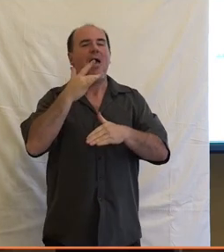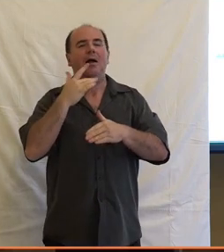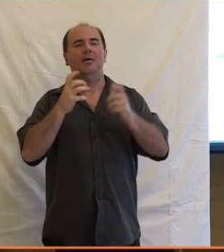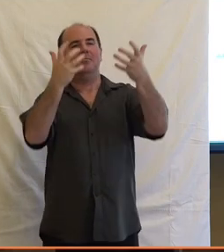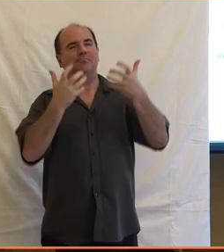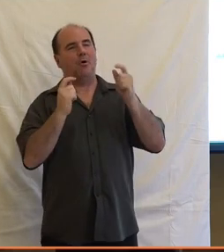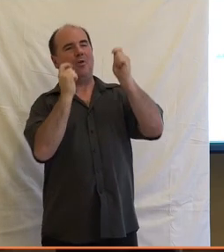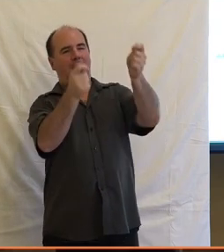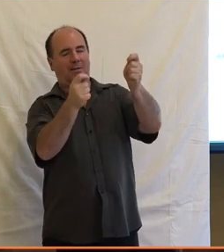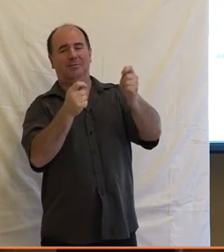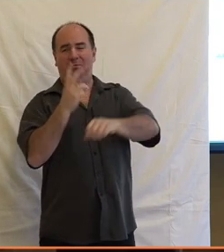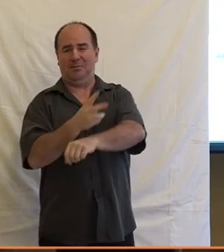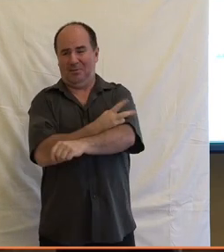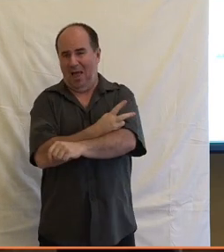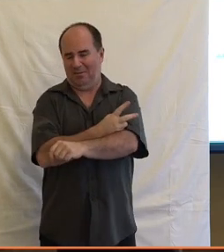něco podporoval.